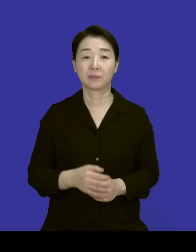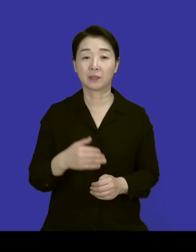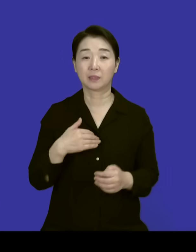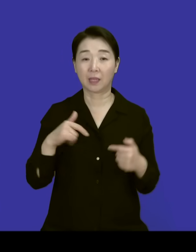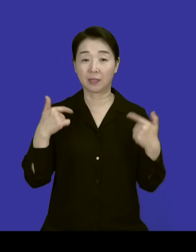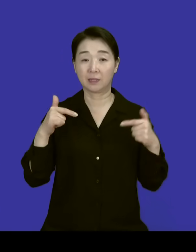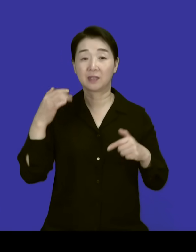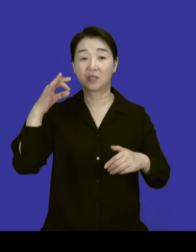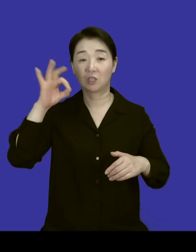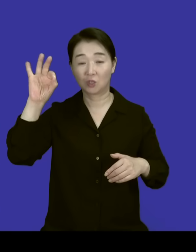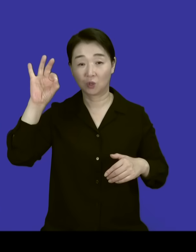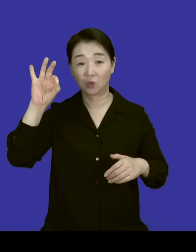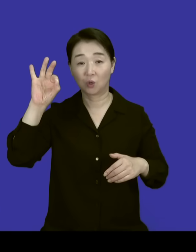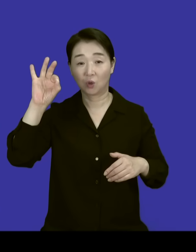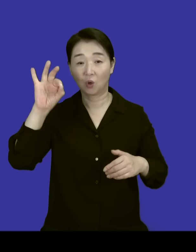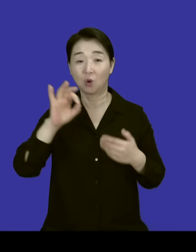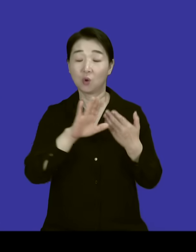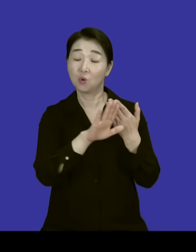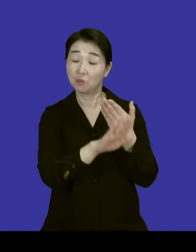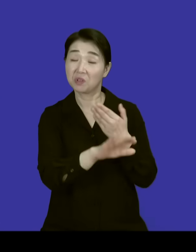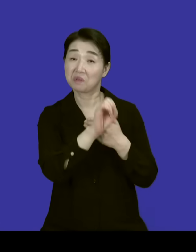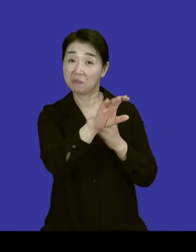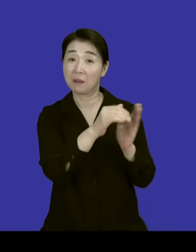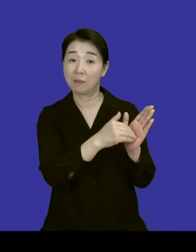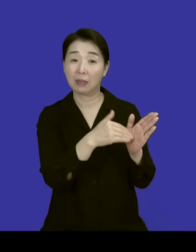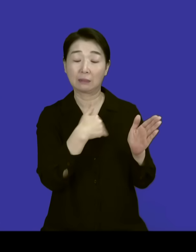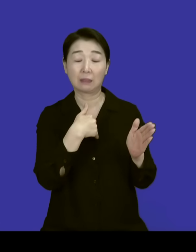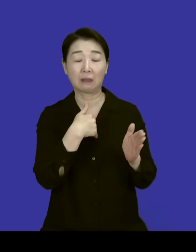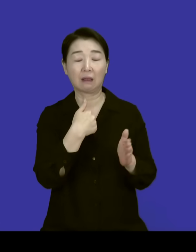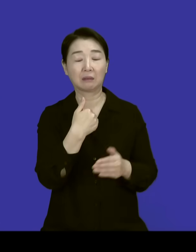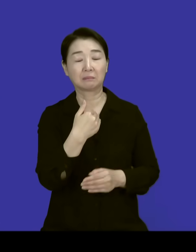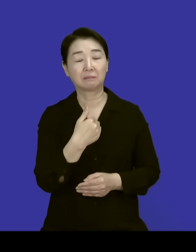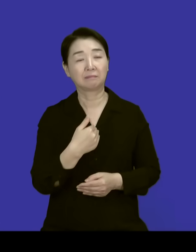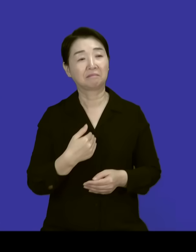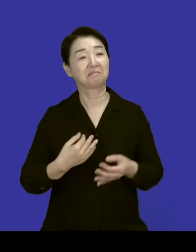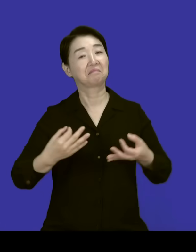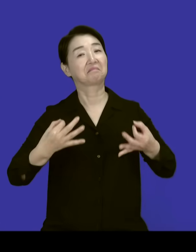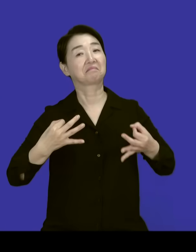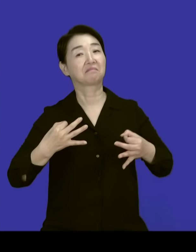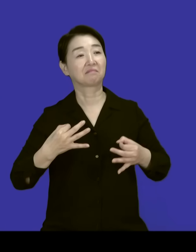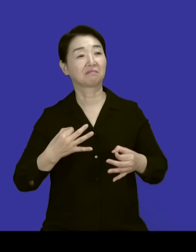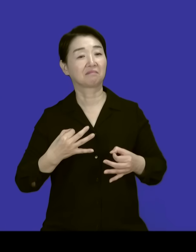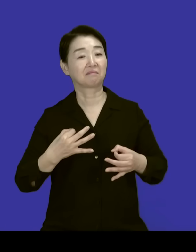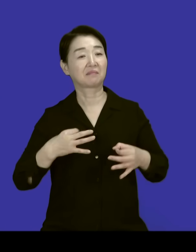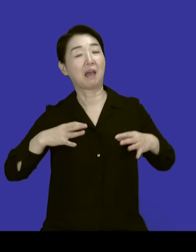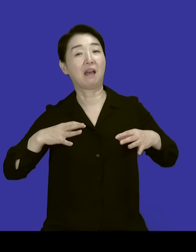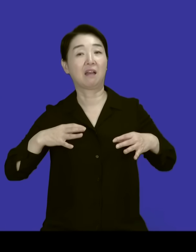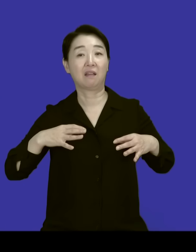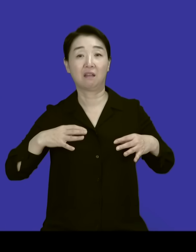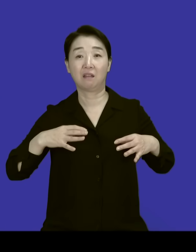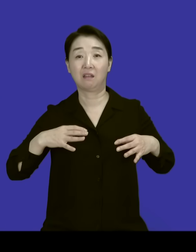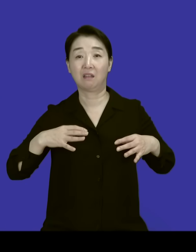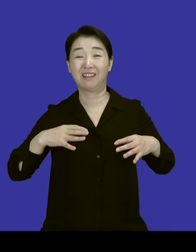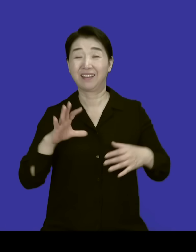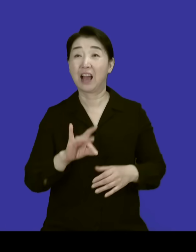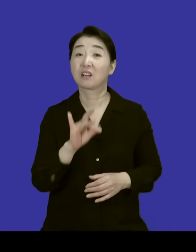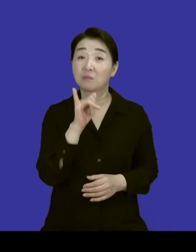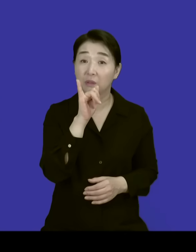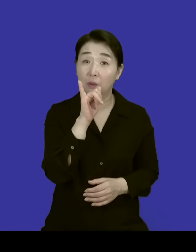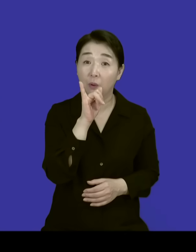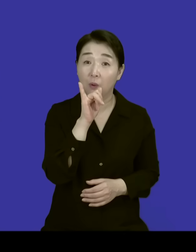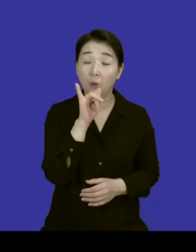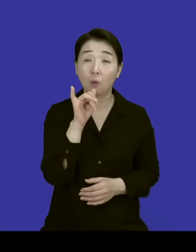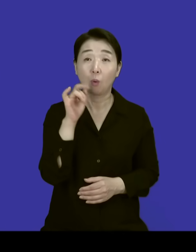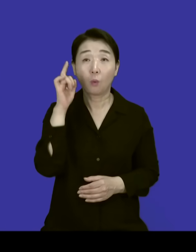항상 인정하고 했어요. 저 후배들한테도 내가 잘나서라고 가끔 할 때가 있었어요. 예전에. 네.